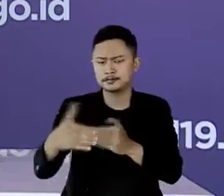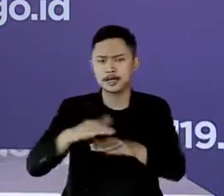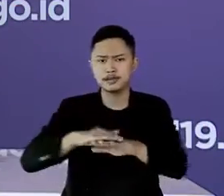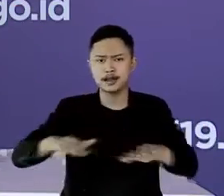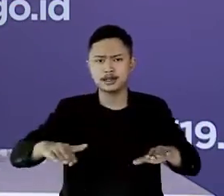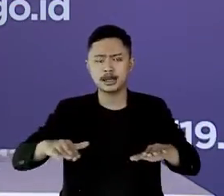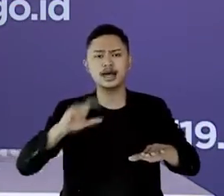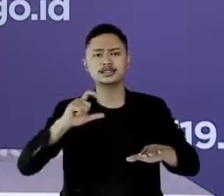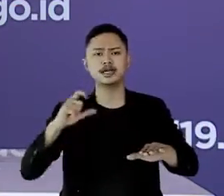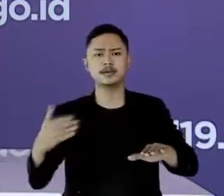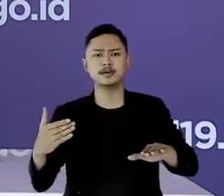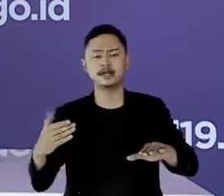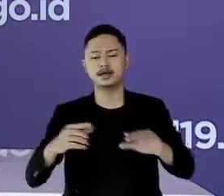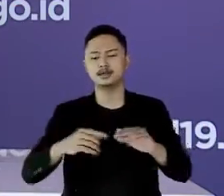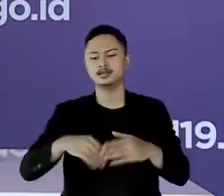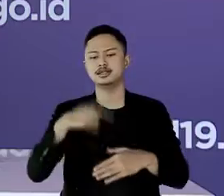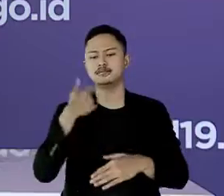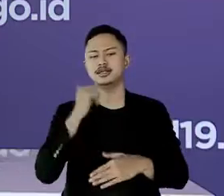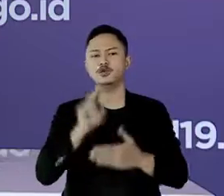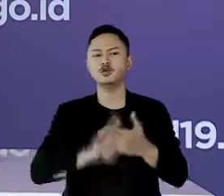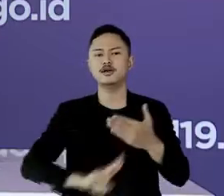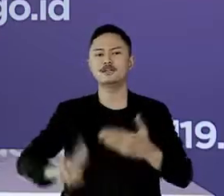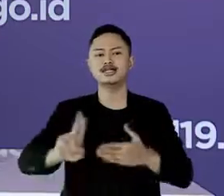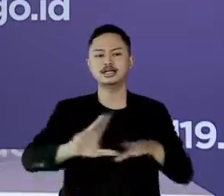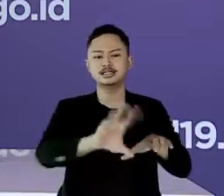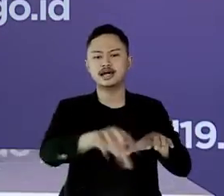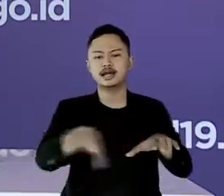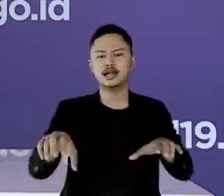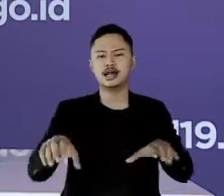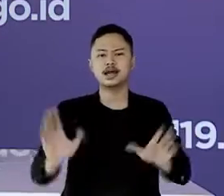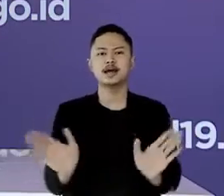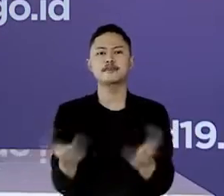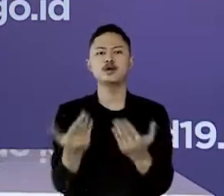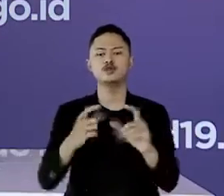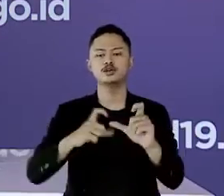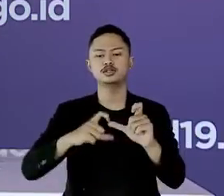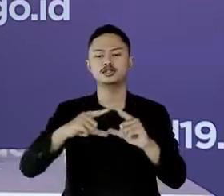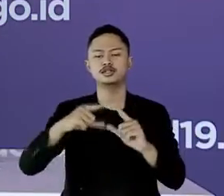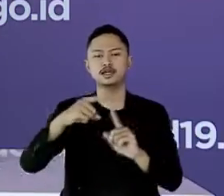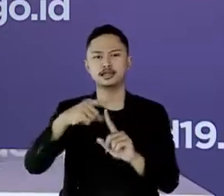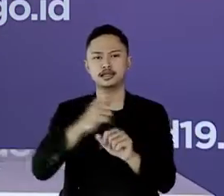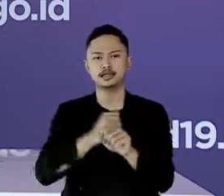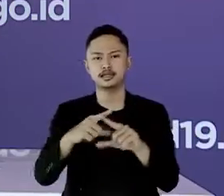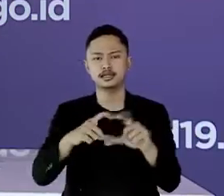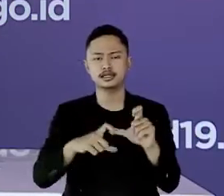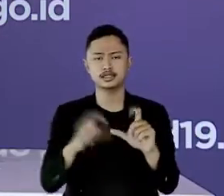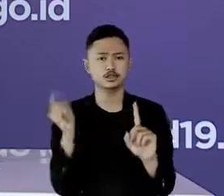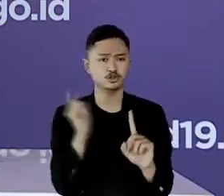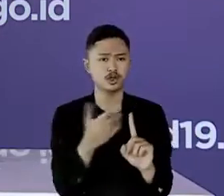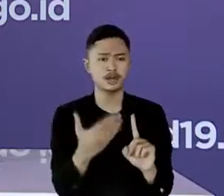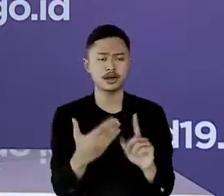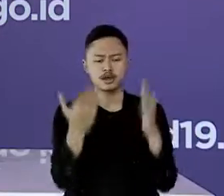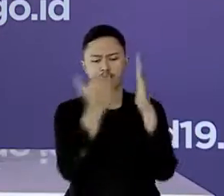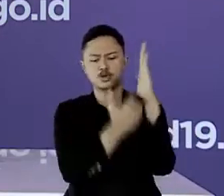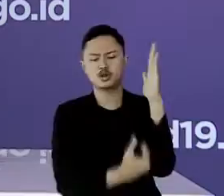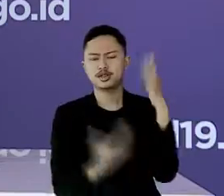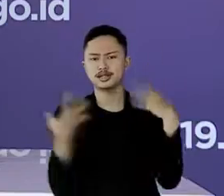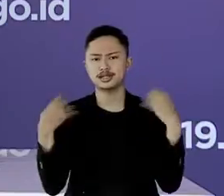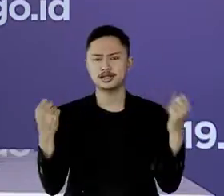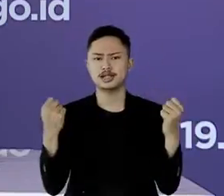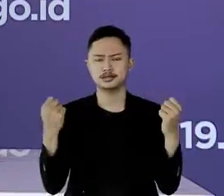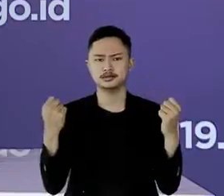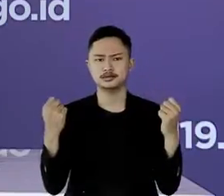Satgas mendorong perguruan tinggi di Indonesia untuk membentuk Satgas coffee 19 untuk mendisiplinkan penerapan protokol